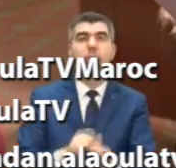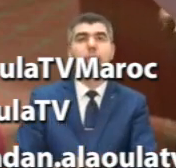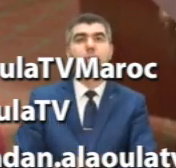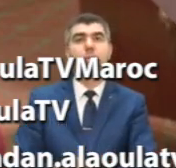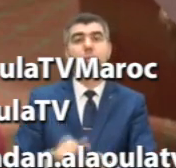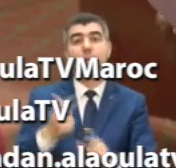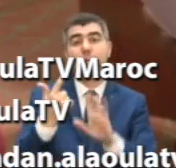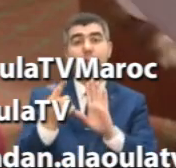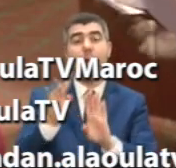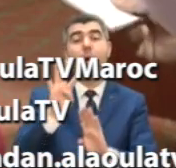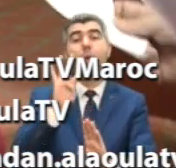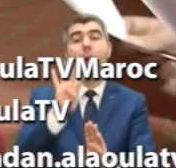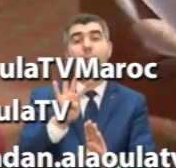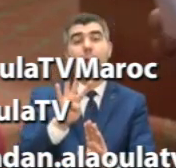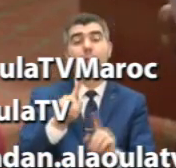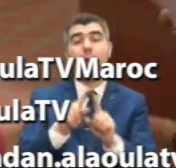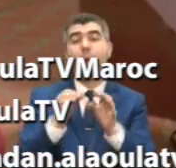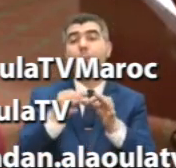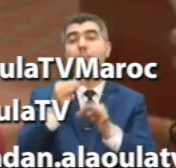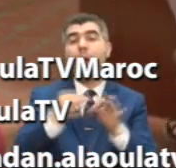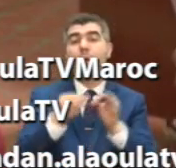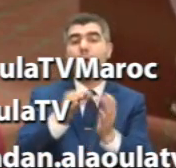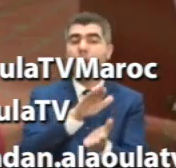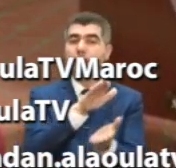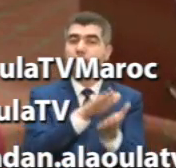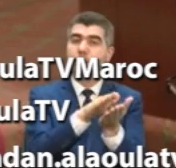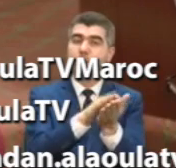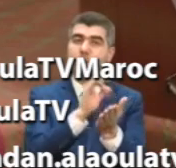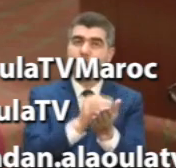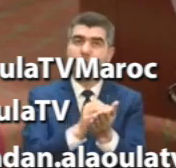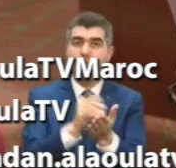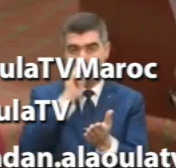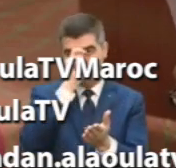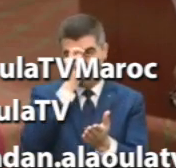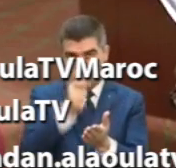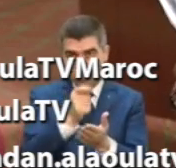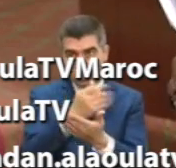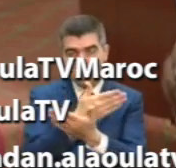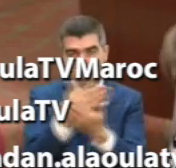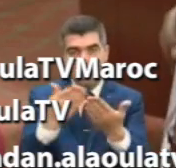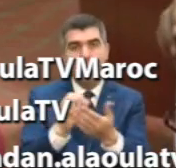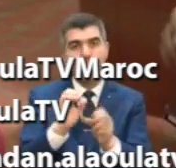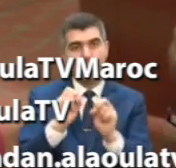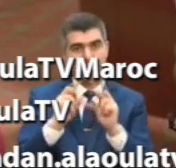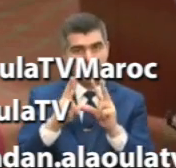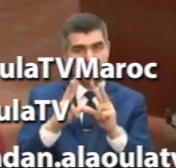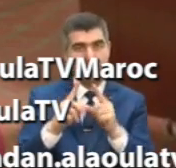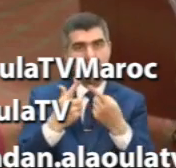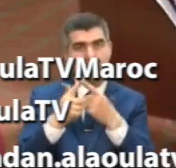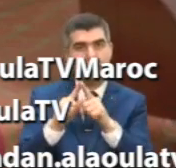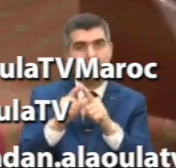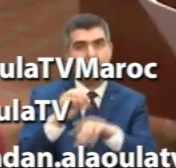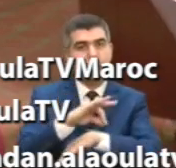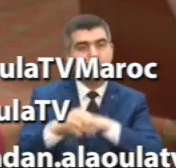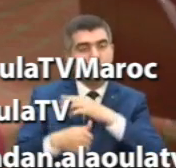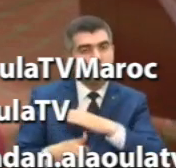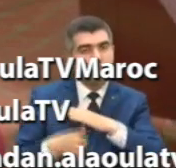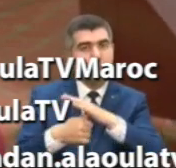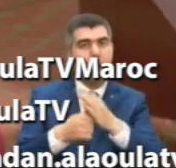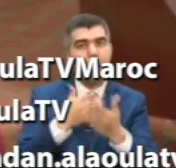ملفا رائجا في طور المحاكمة. وأود أن أحيي اليقظة والحيوية ديال الهيئة الوطنية